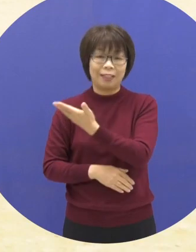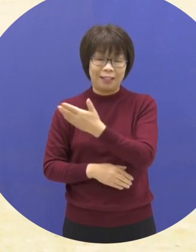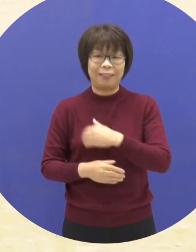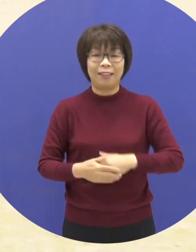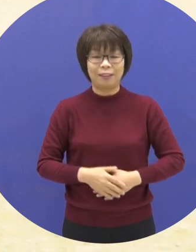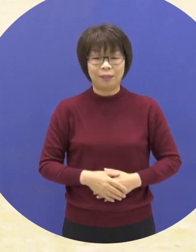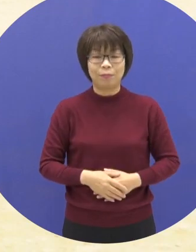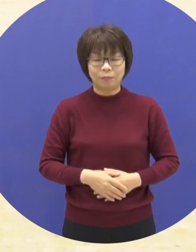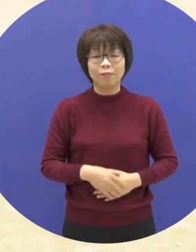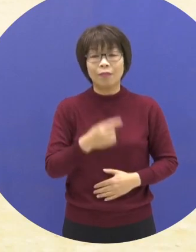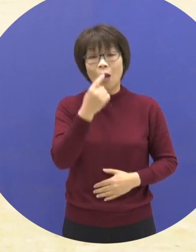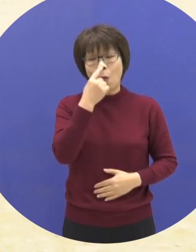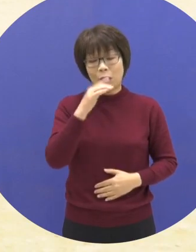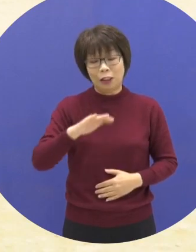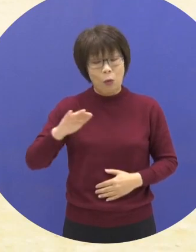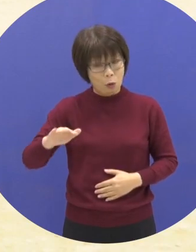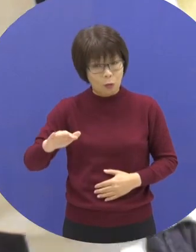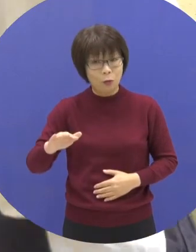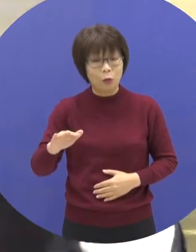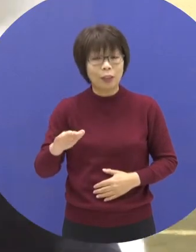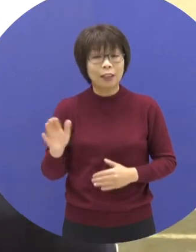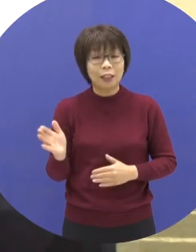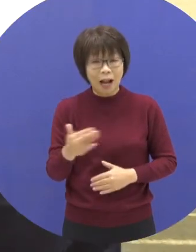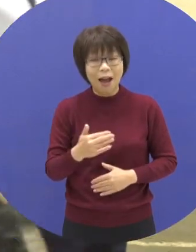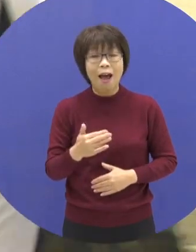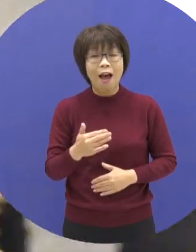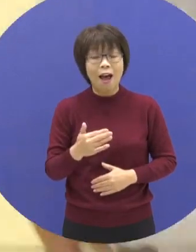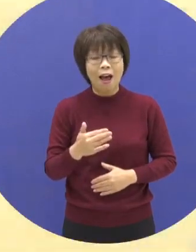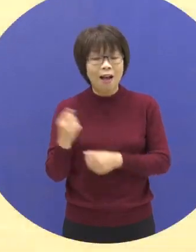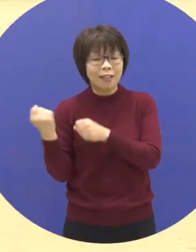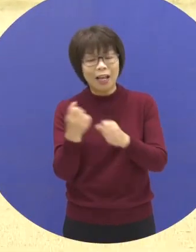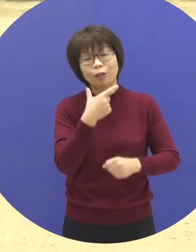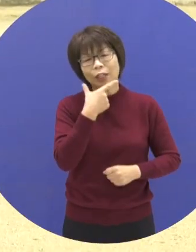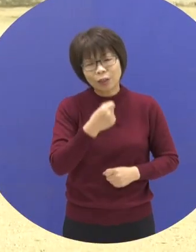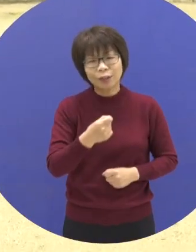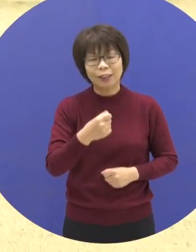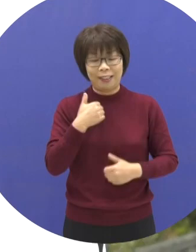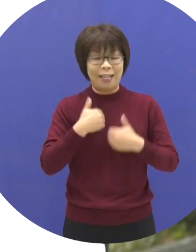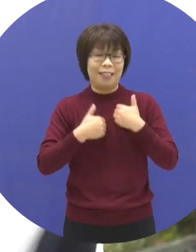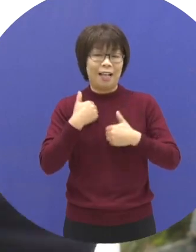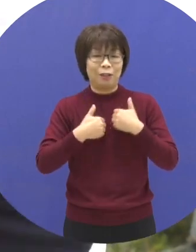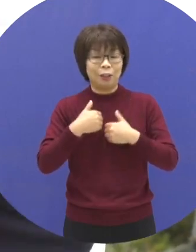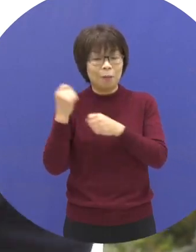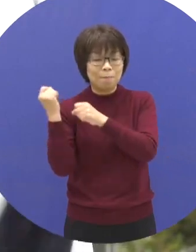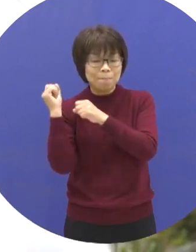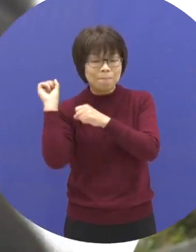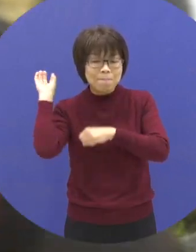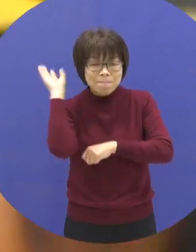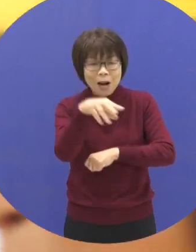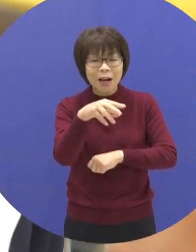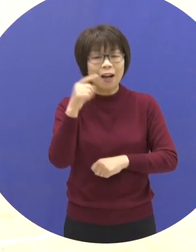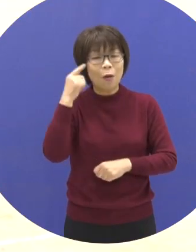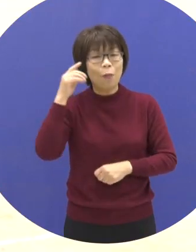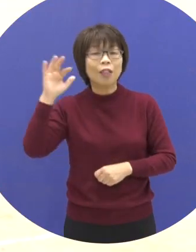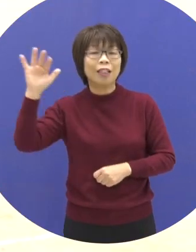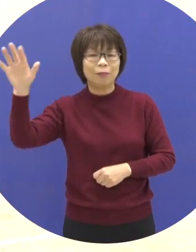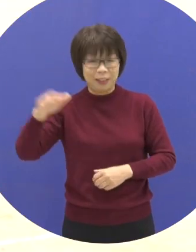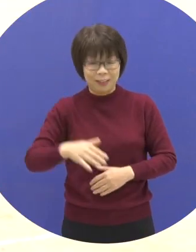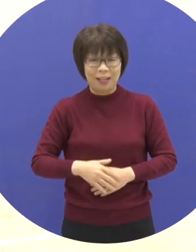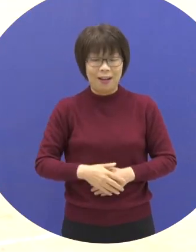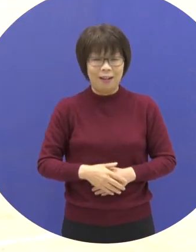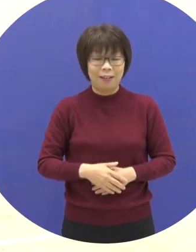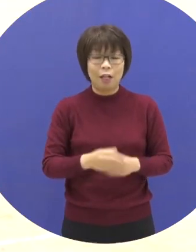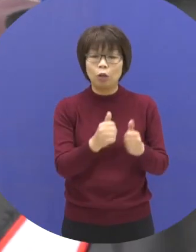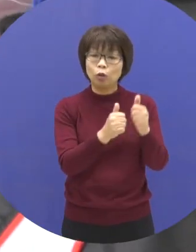そうですねもうとただひたすら野球が好き0楽しく奴の事を本当に思い出したんですねでも野球